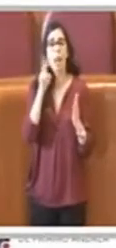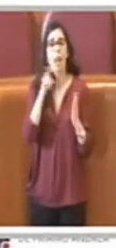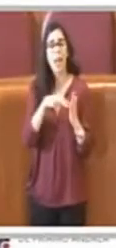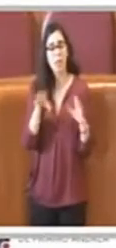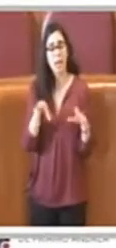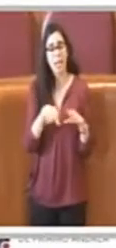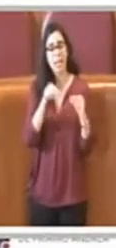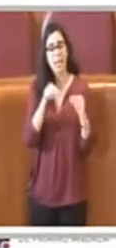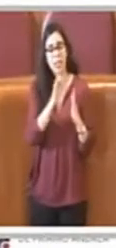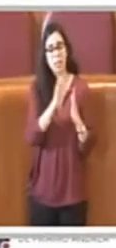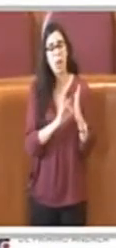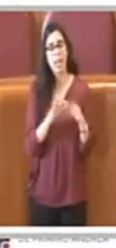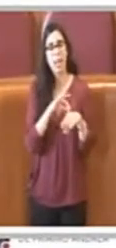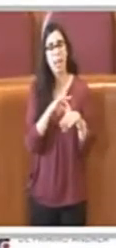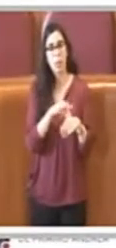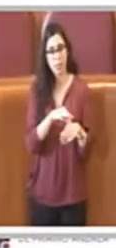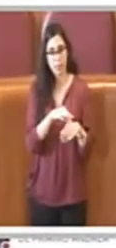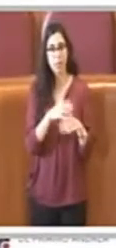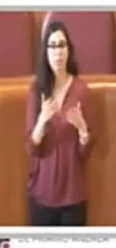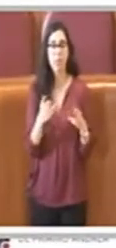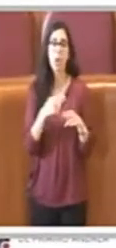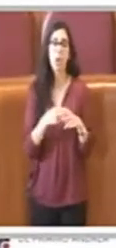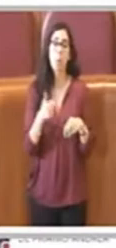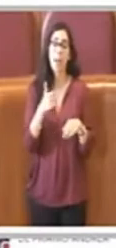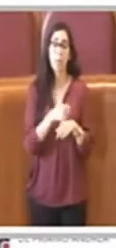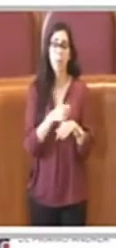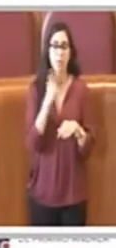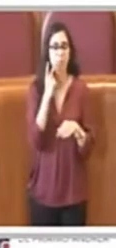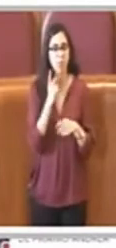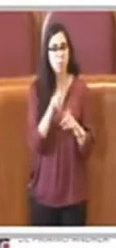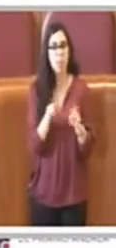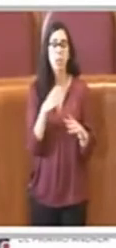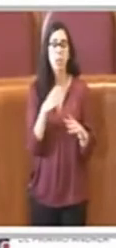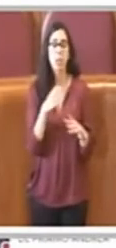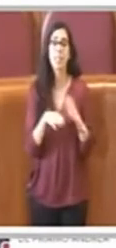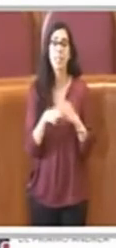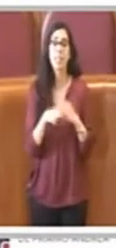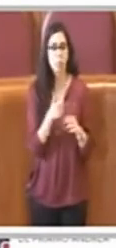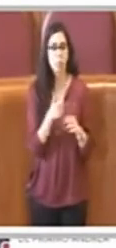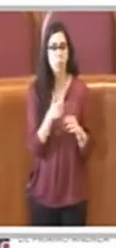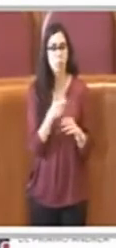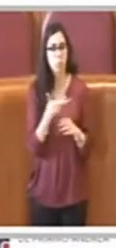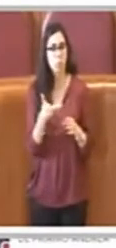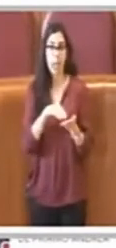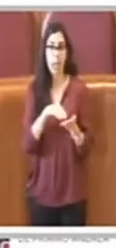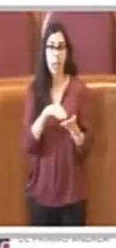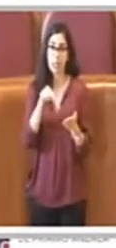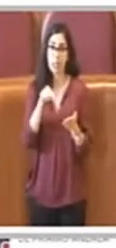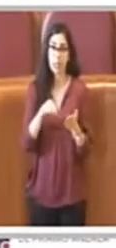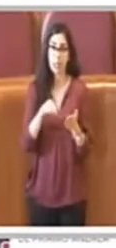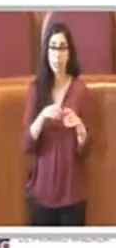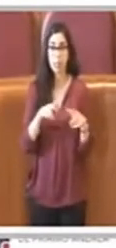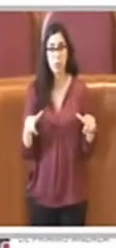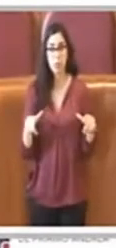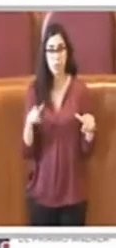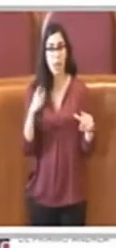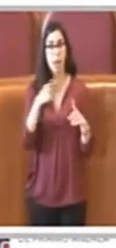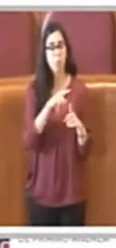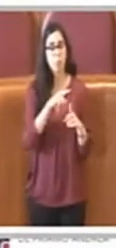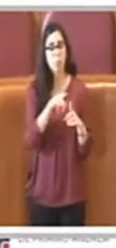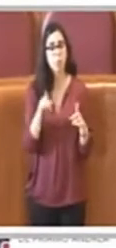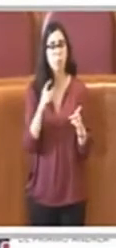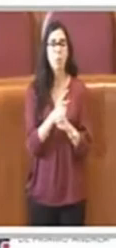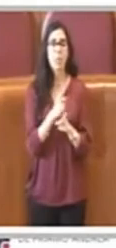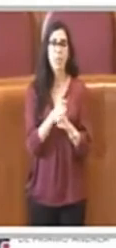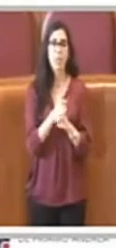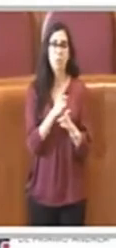delle linee guida. Roma Capitale, considerato il numero di persone con disabilità presenti sul territorio cittadino e i loro diversi